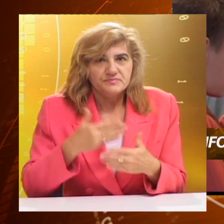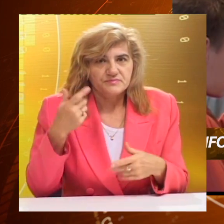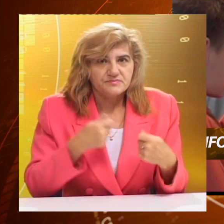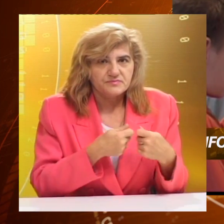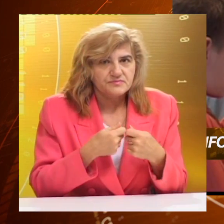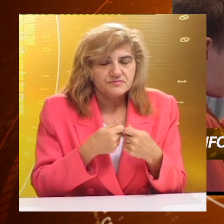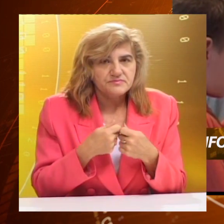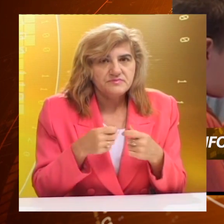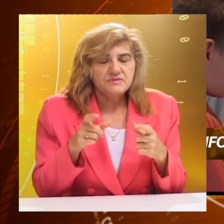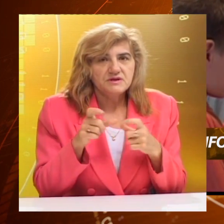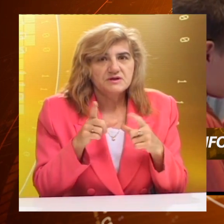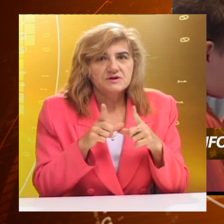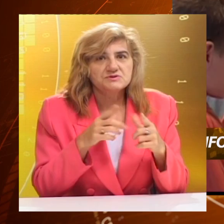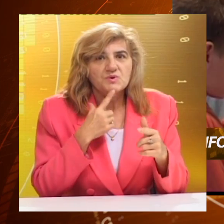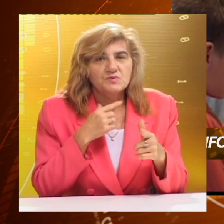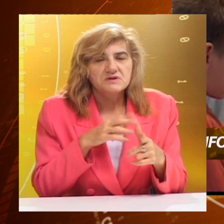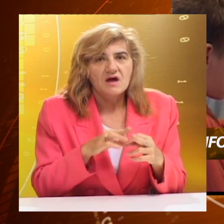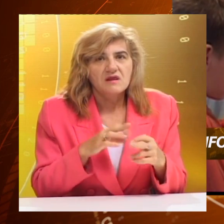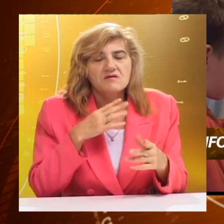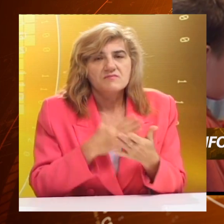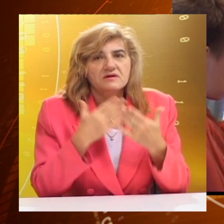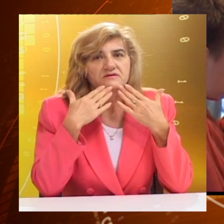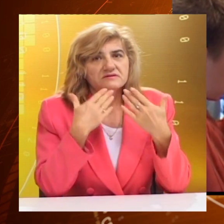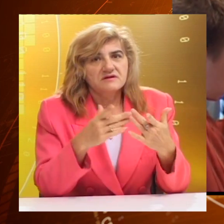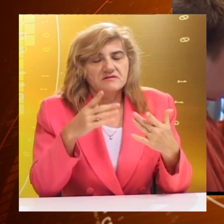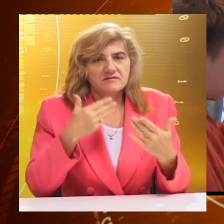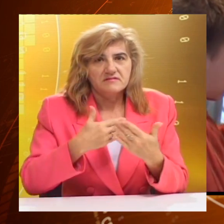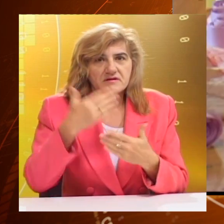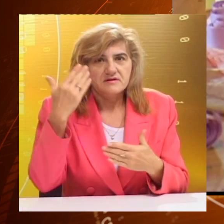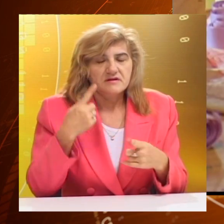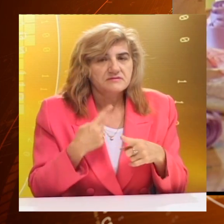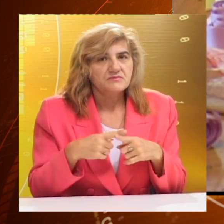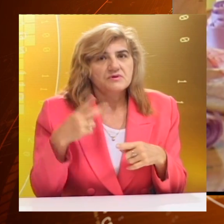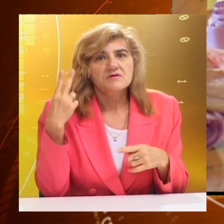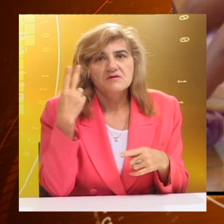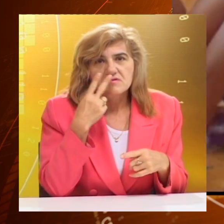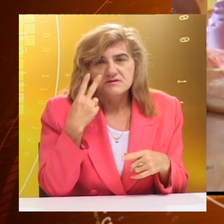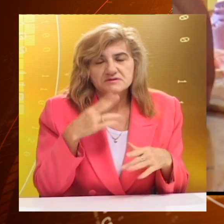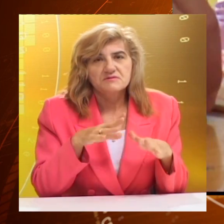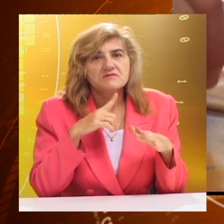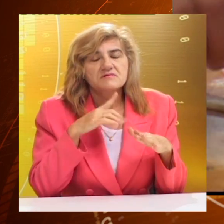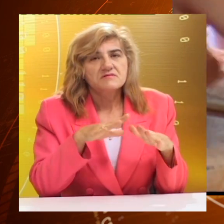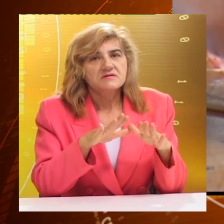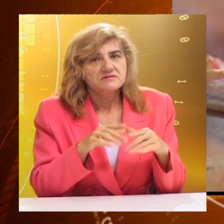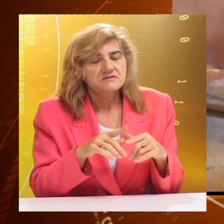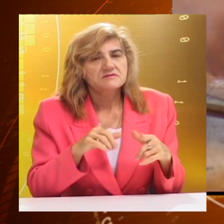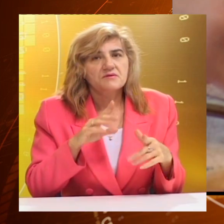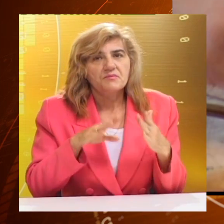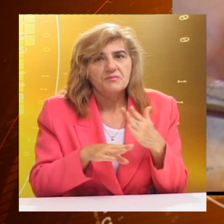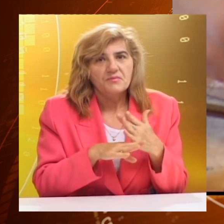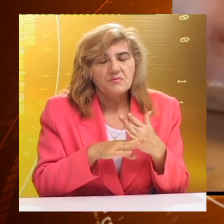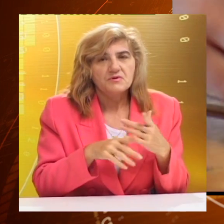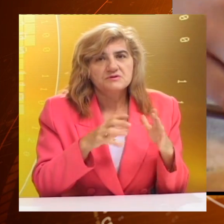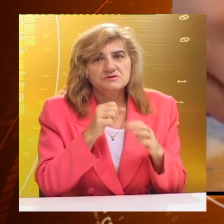Predsjednica gradskog udruženja osoba sa autizmom Suzana Skenderović zahvalila se lokalnoj samoupravi na razumevanju i svesrdnoj pomoći koja je pružena